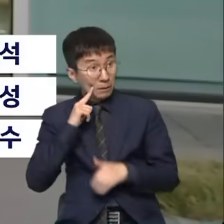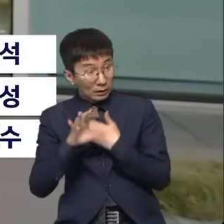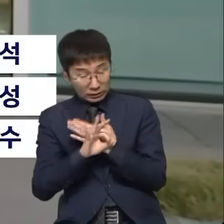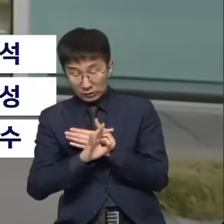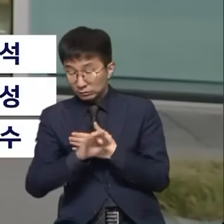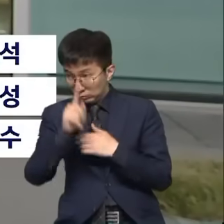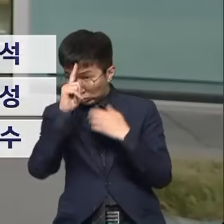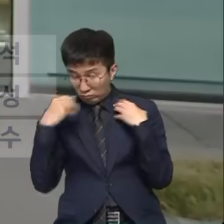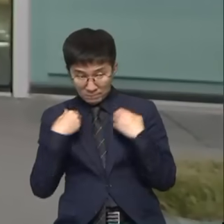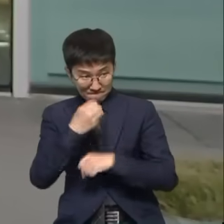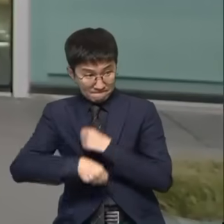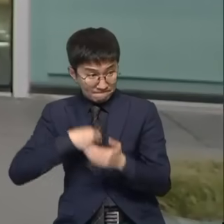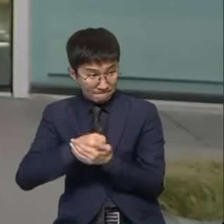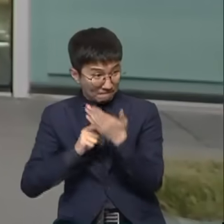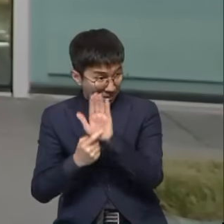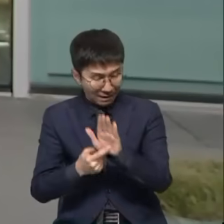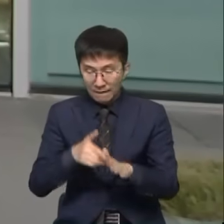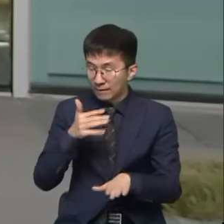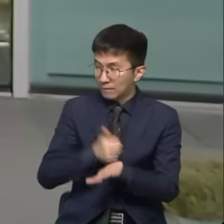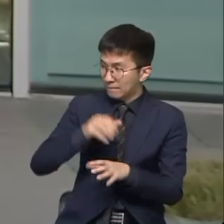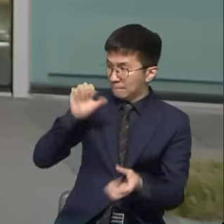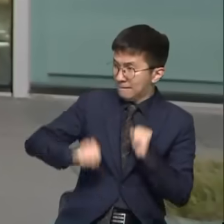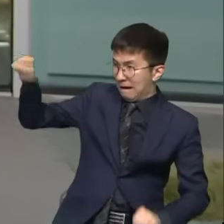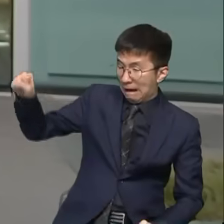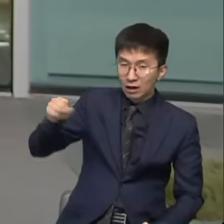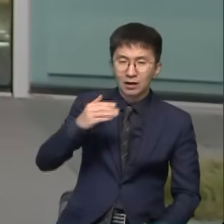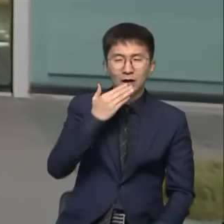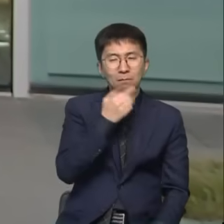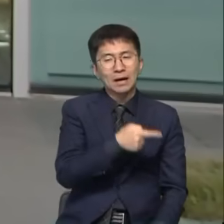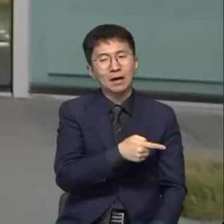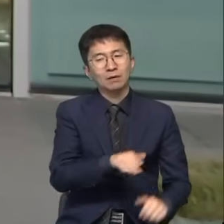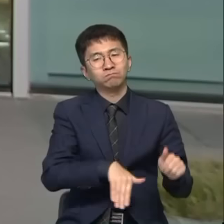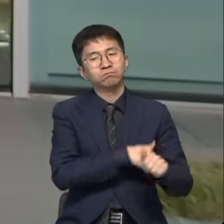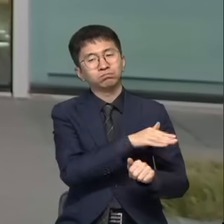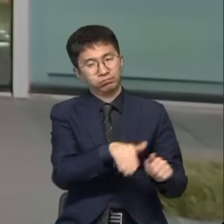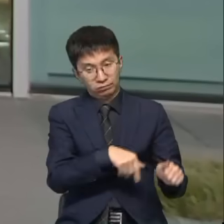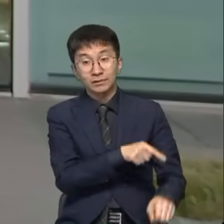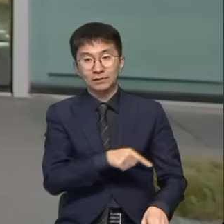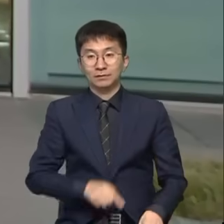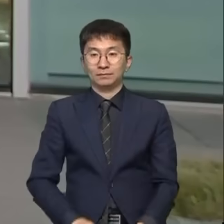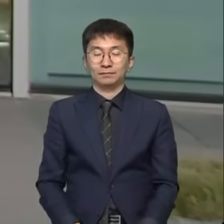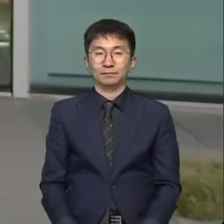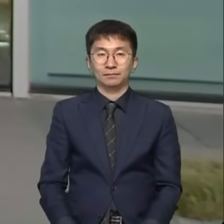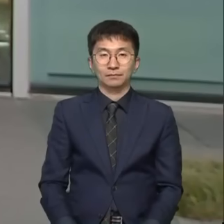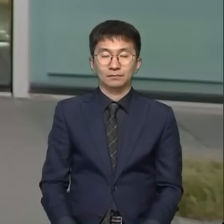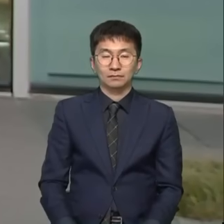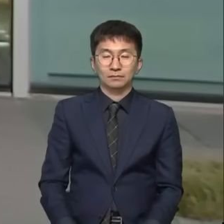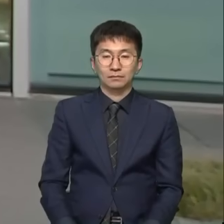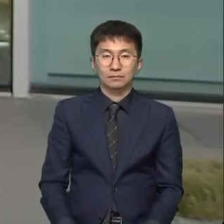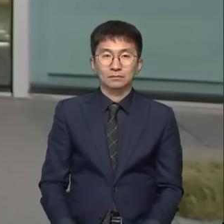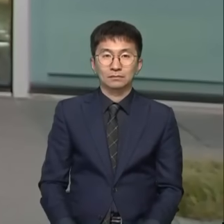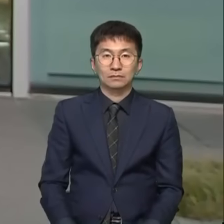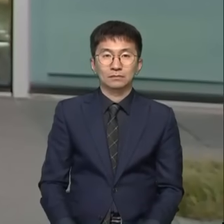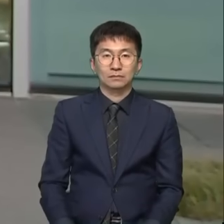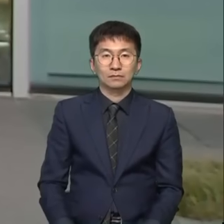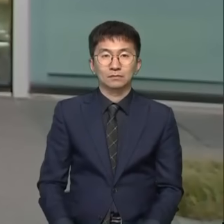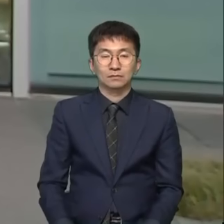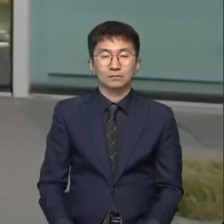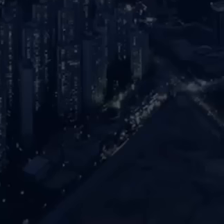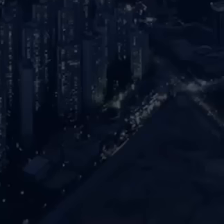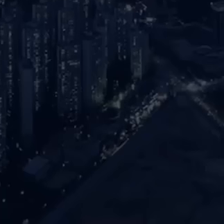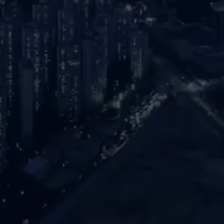곧바로 파업도 불사할 일촉즉발의 상황인 게 지금 이곳 분위기입니다. 지금까지 의협회관에서 SBS 박지현입니다.